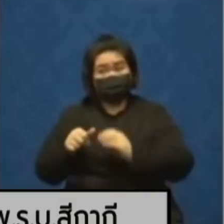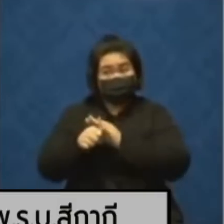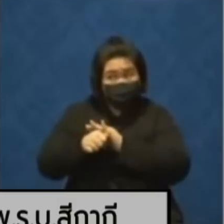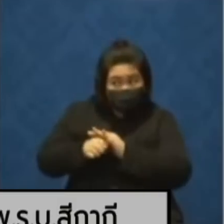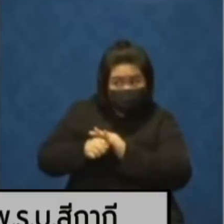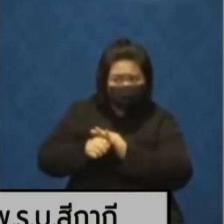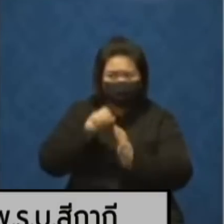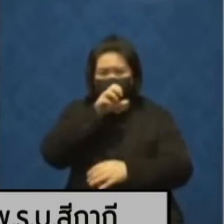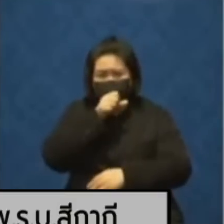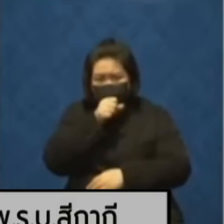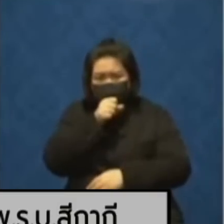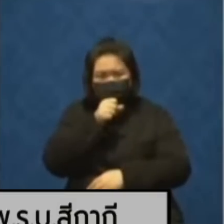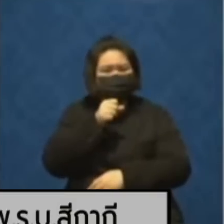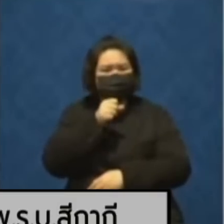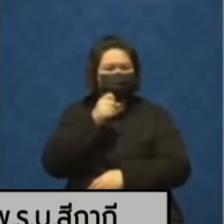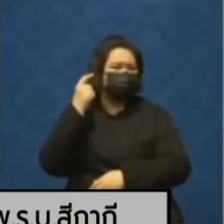นอะไรทำนองนี้ครับ